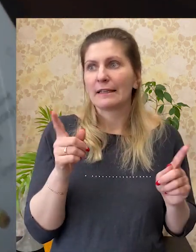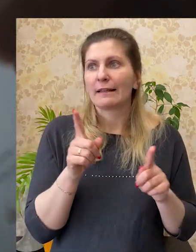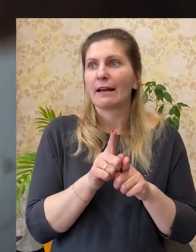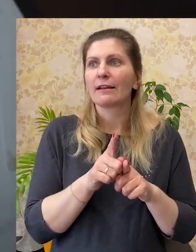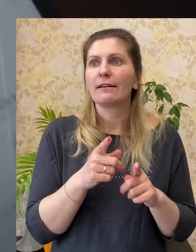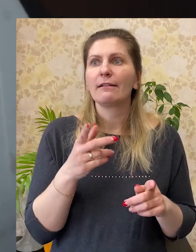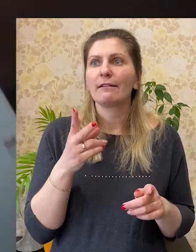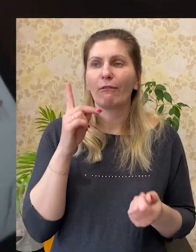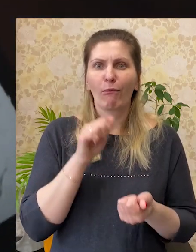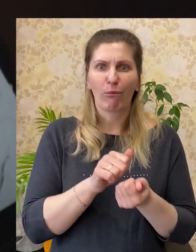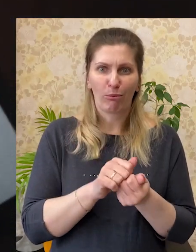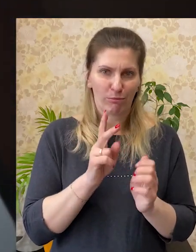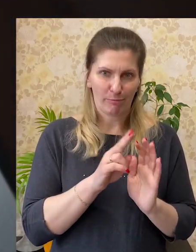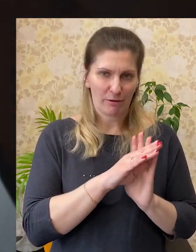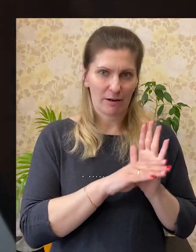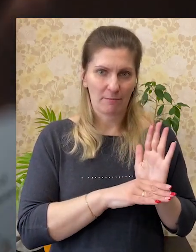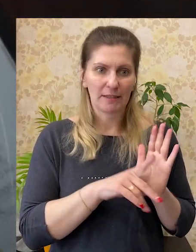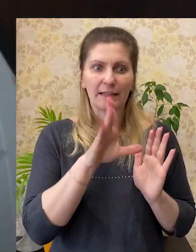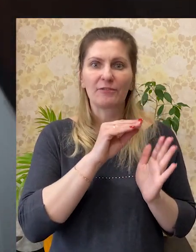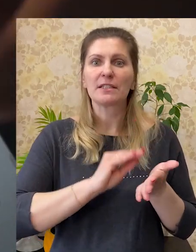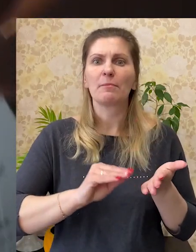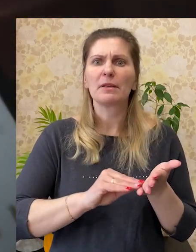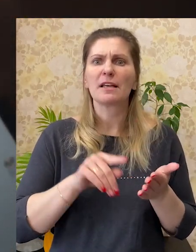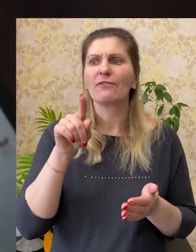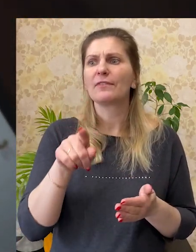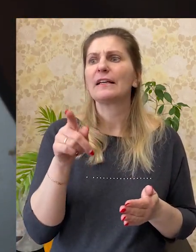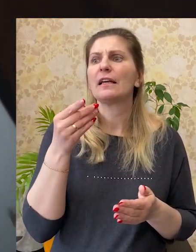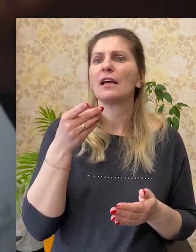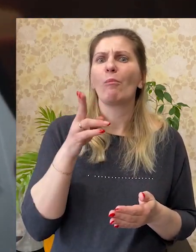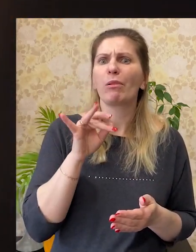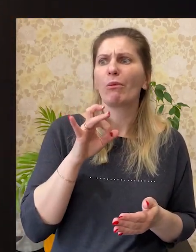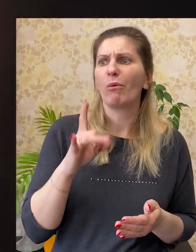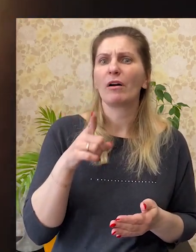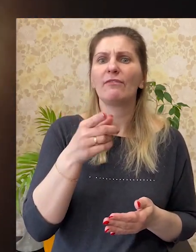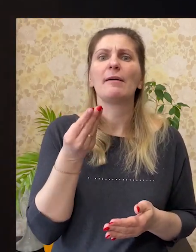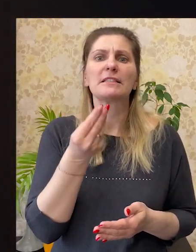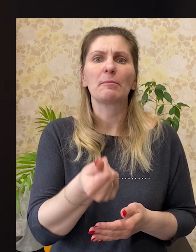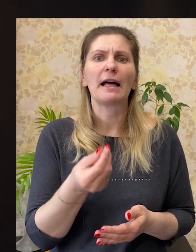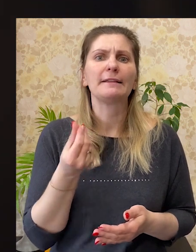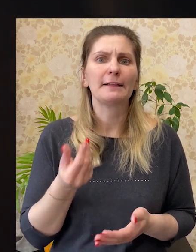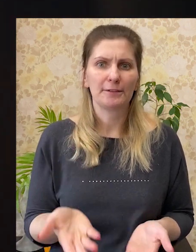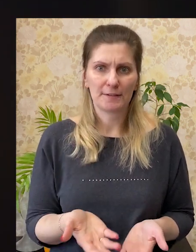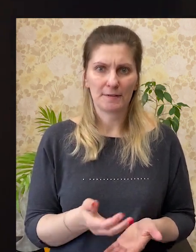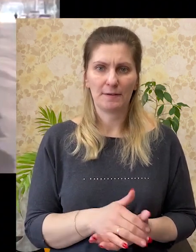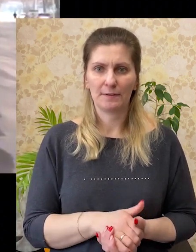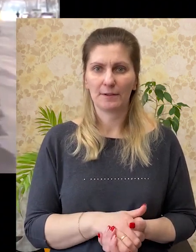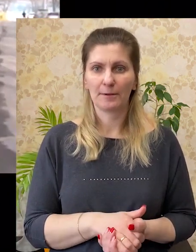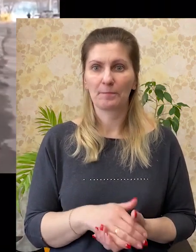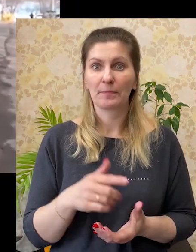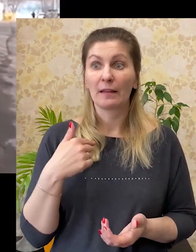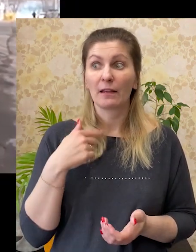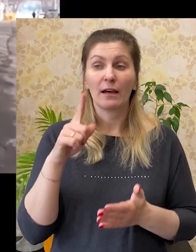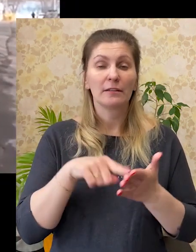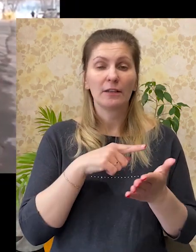шквал неадекватных комментариев, то есть люди писали, туда собрали всех блогеров, вам заплатили. Я не